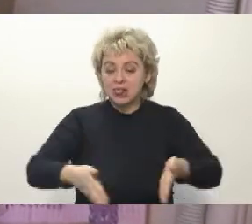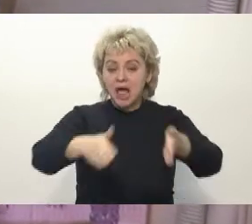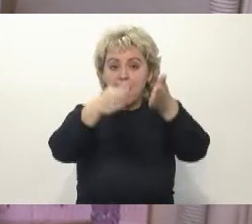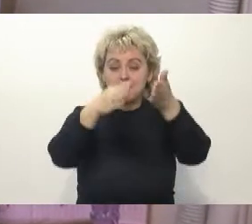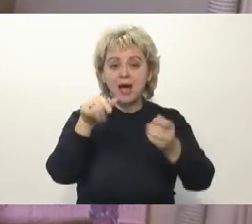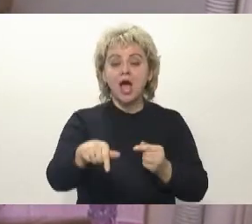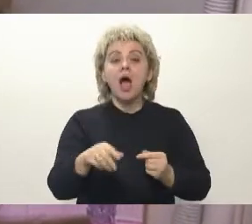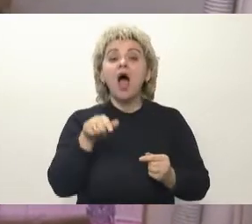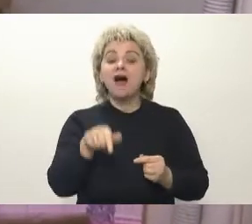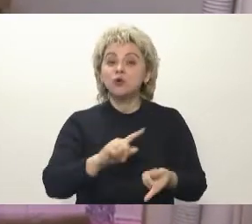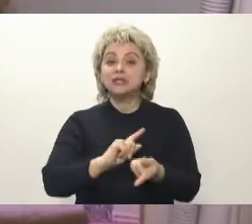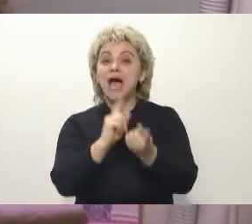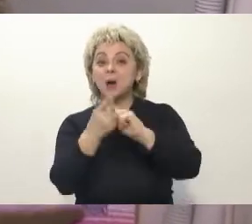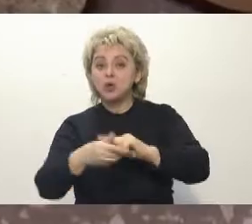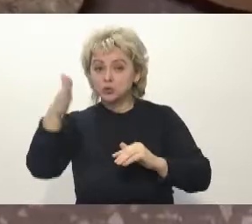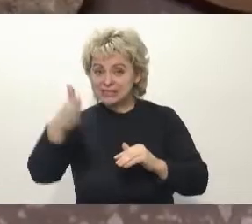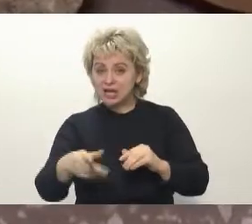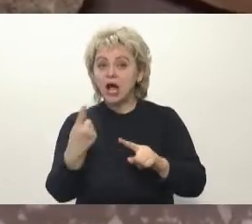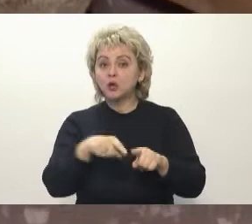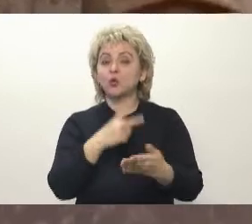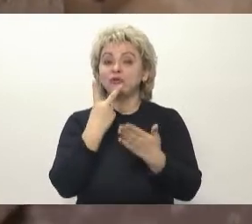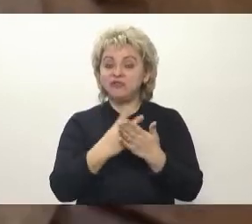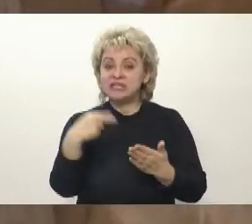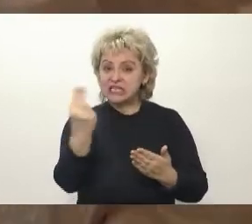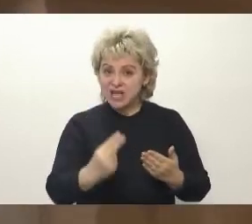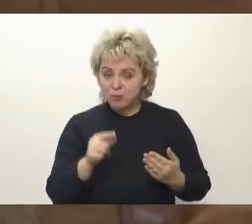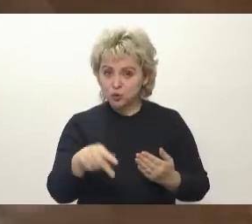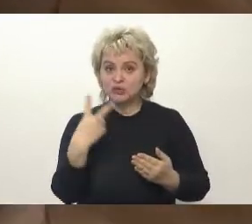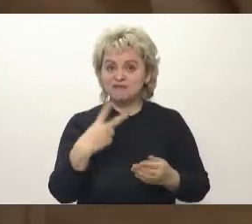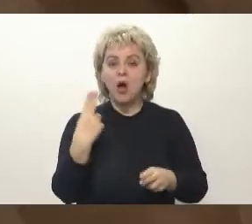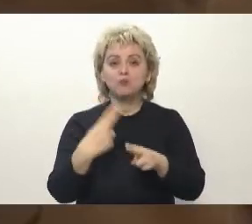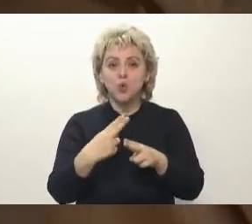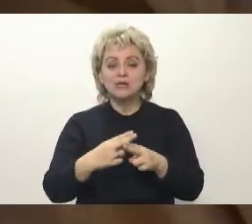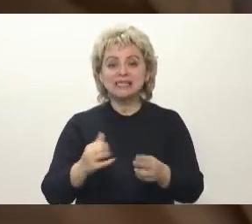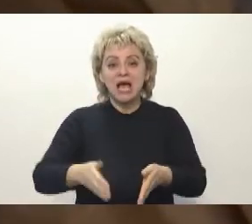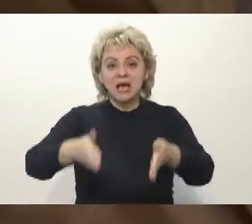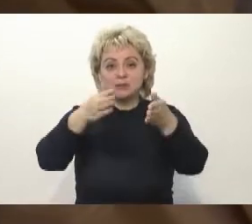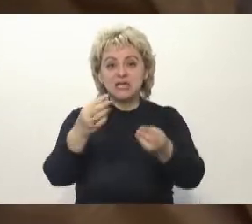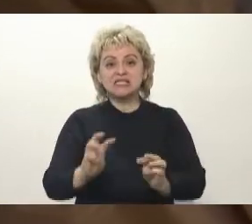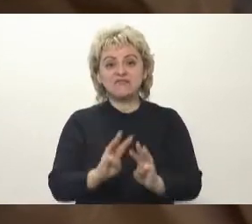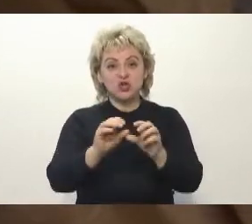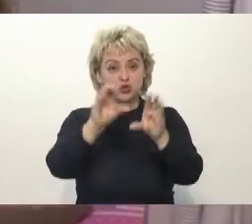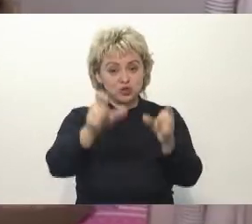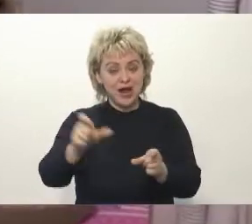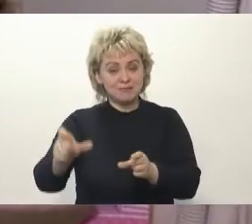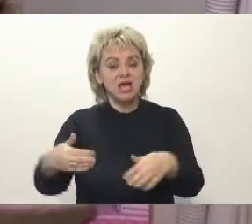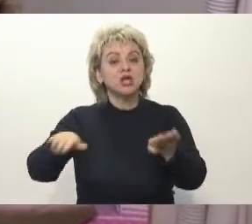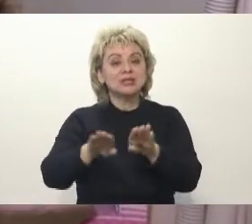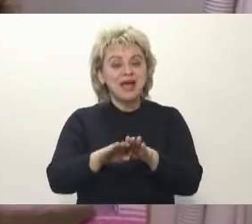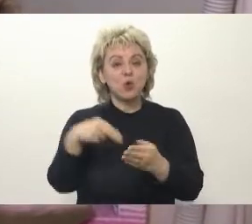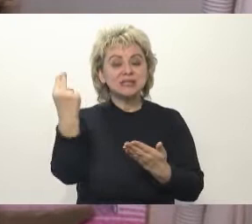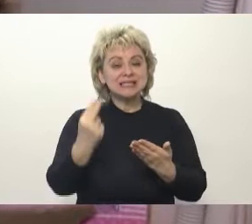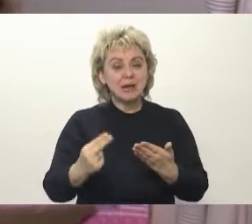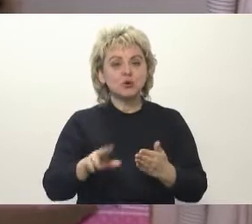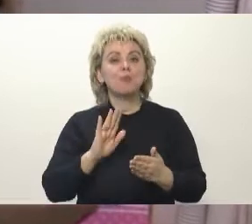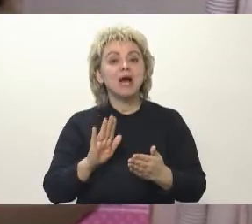А вот на оборотной стороне, которую вы видите, изображено два бронзовых канделябра со свечами. Вот такое изображение,